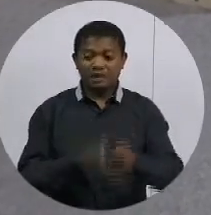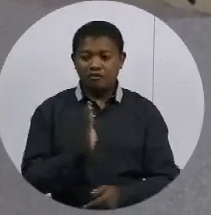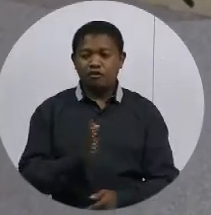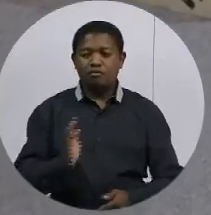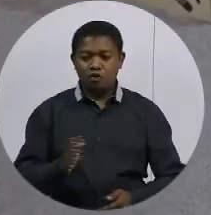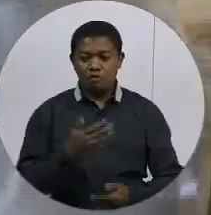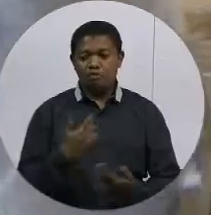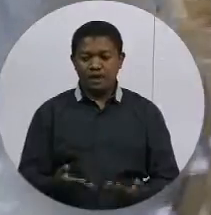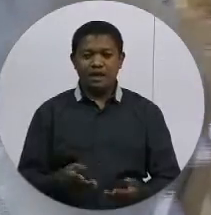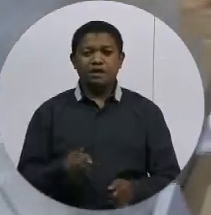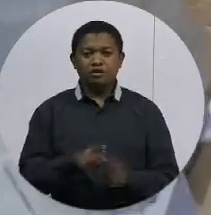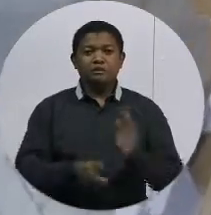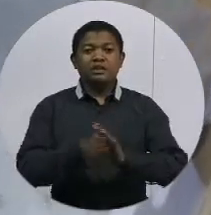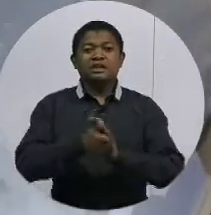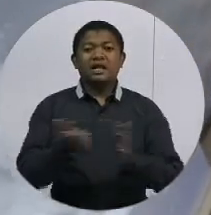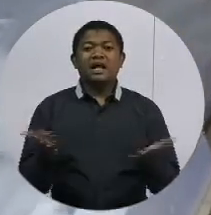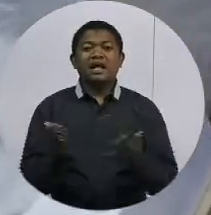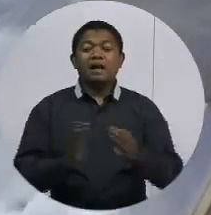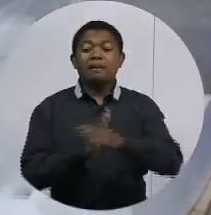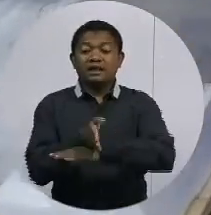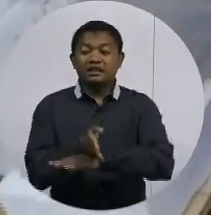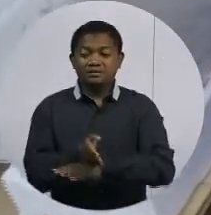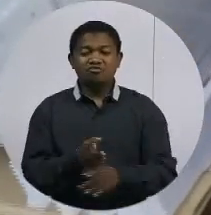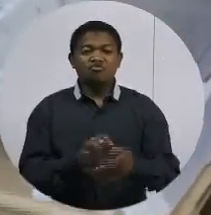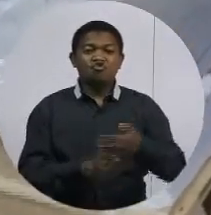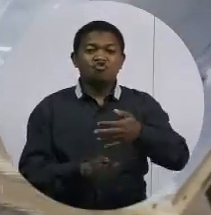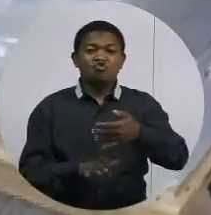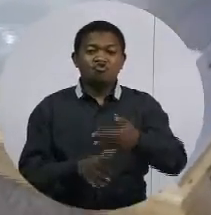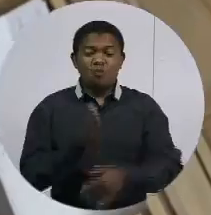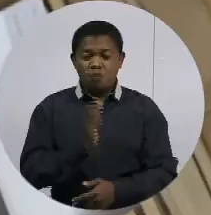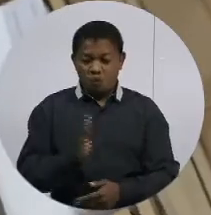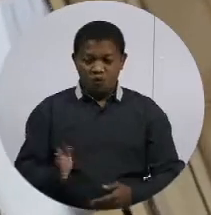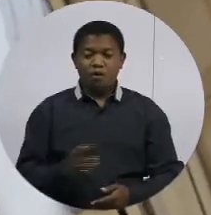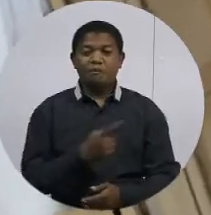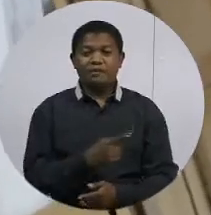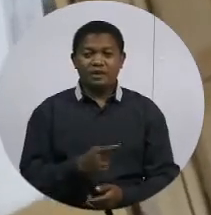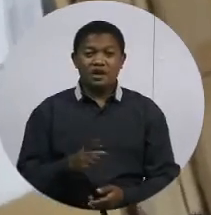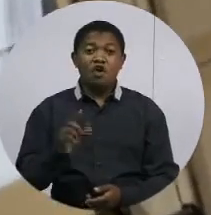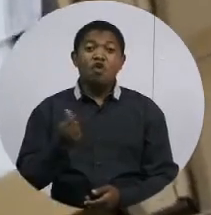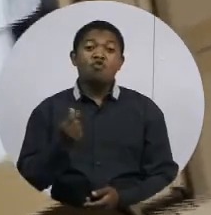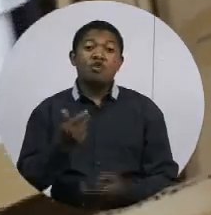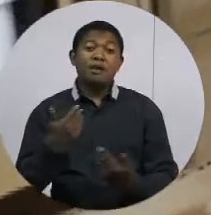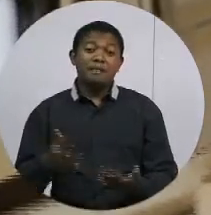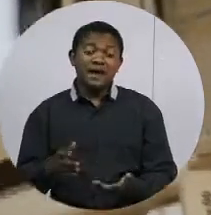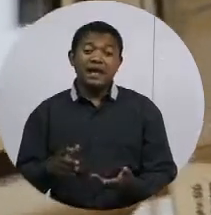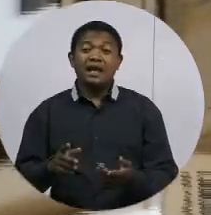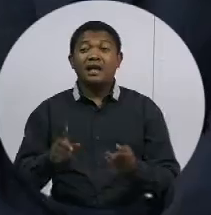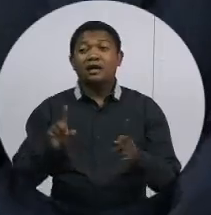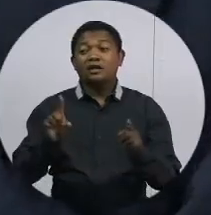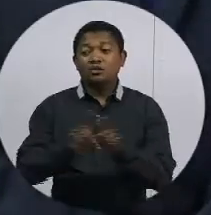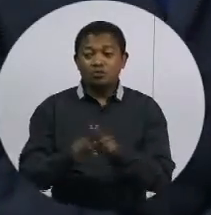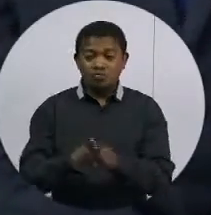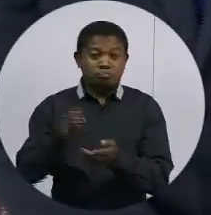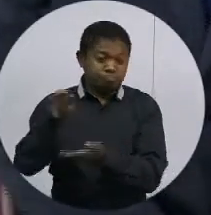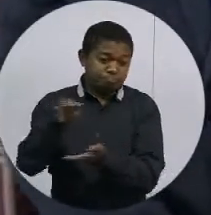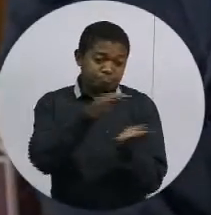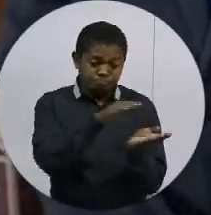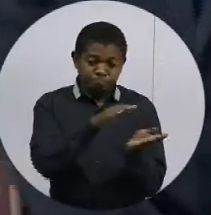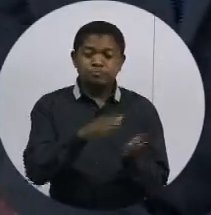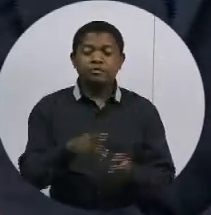ireto fitaovana momba ny informatika ireto. Vola tsy averina fa fanomezana avy amin'ny vahoaka japonais.